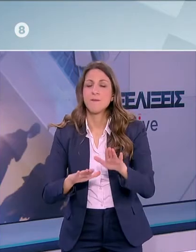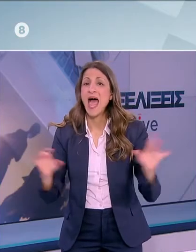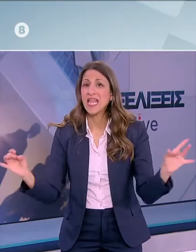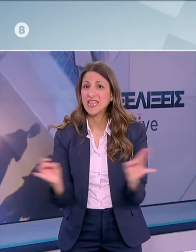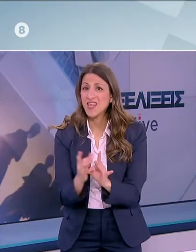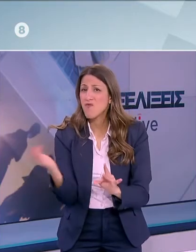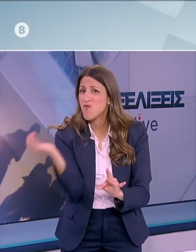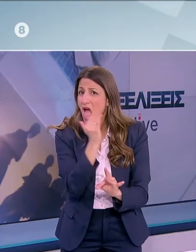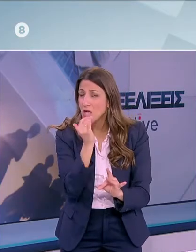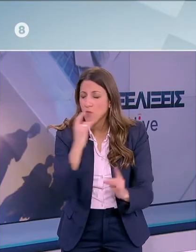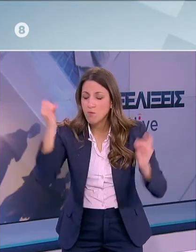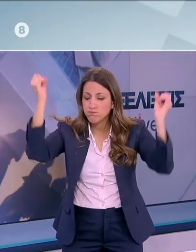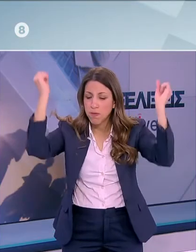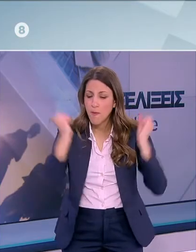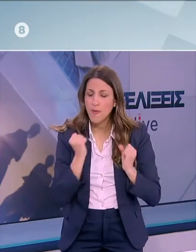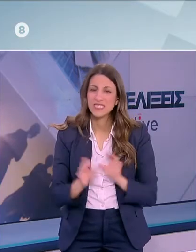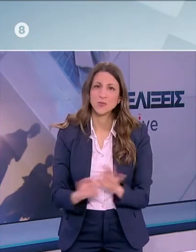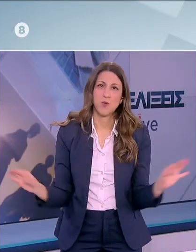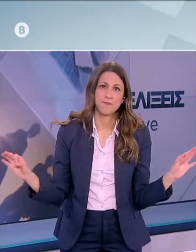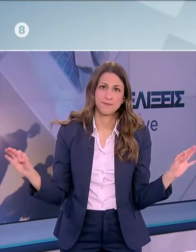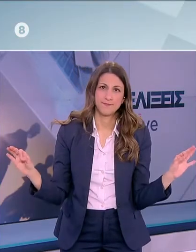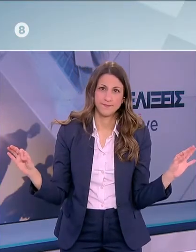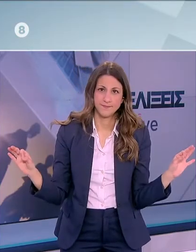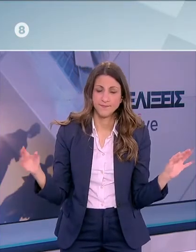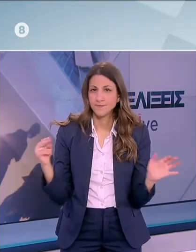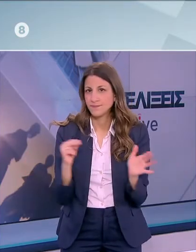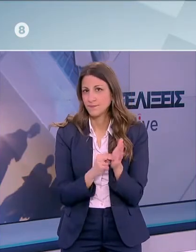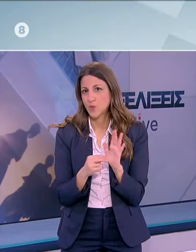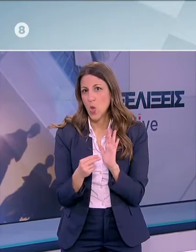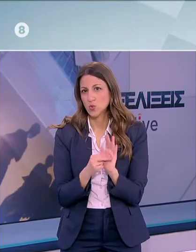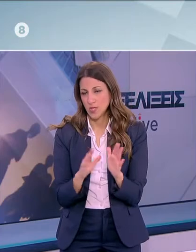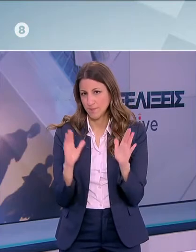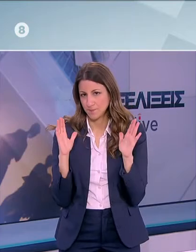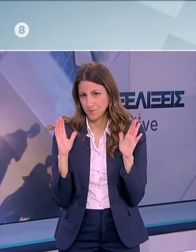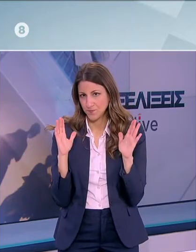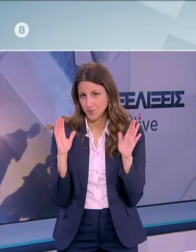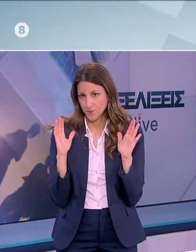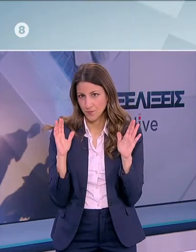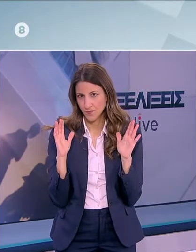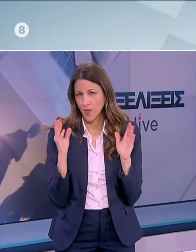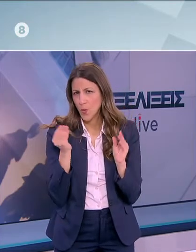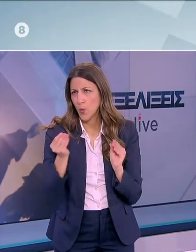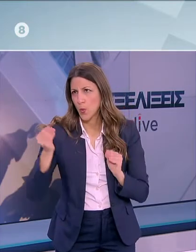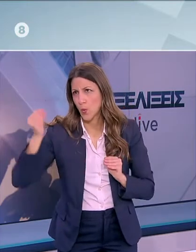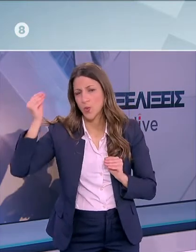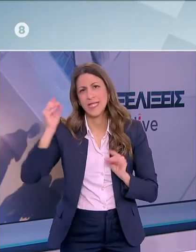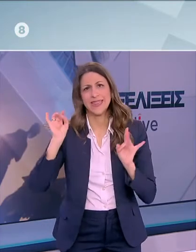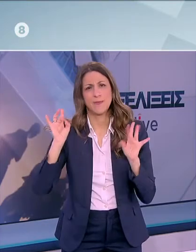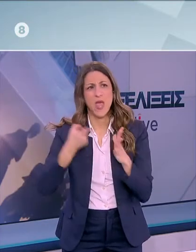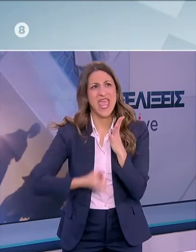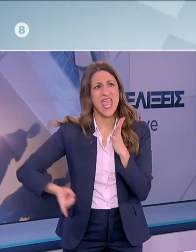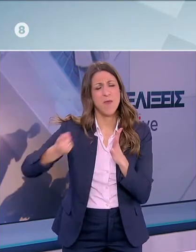ιός. Αυτό είναι το μήνυμα, νομίζω, και θέλει προσοχή. Ούτε τη μία πλευρά να υπερτονίσουμε, ούτε την